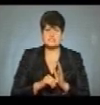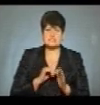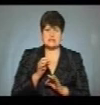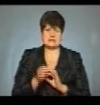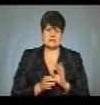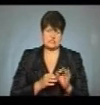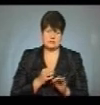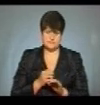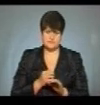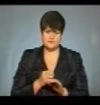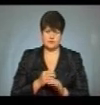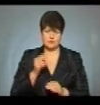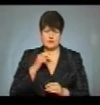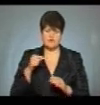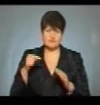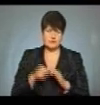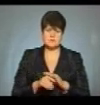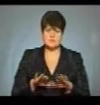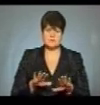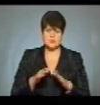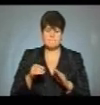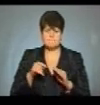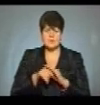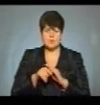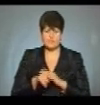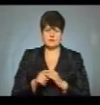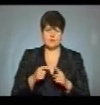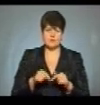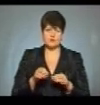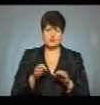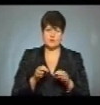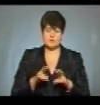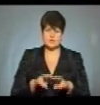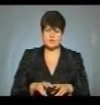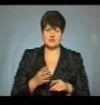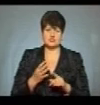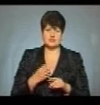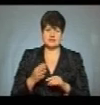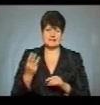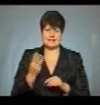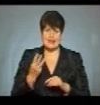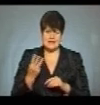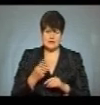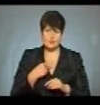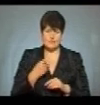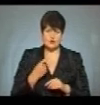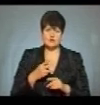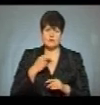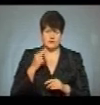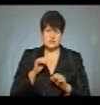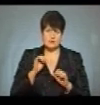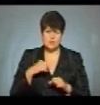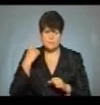діб. Обвинувачений втік з місця події та приховувався від органів досудового розслідування. Пункт 3 частини 1 підтверджується тим, що обвинувачений